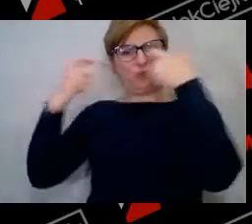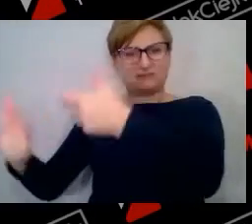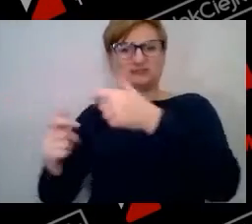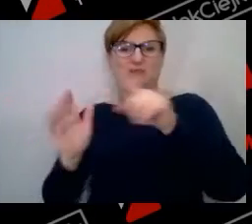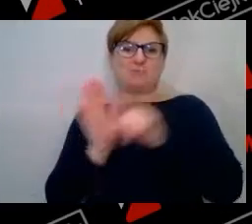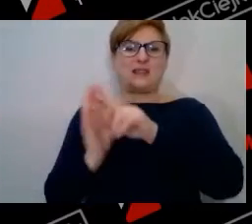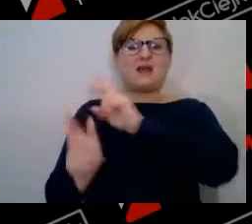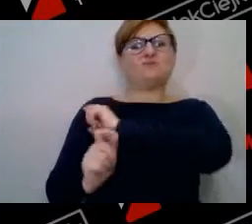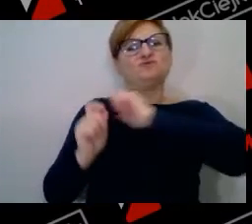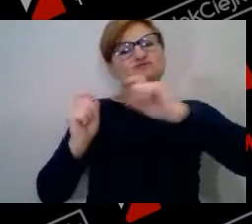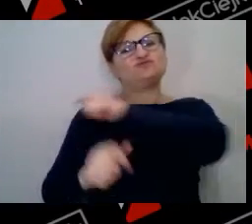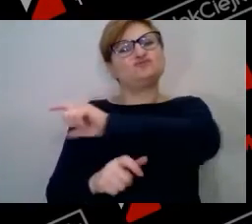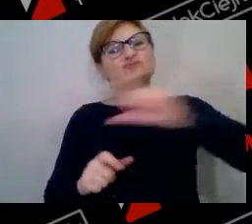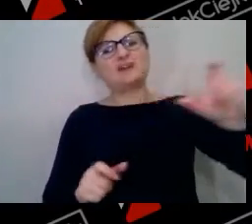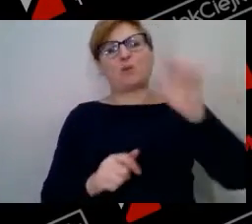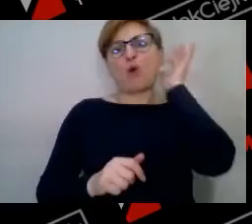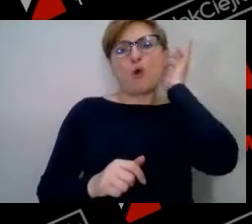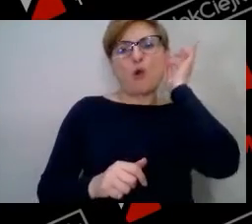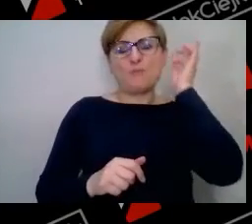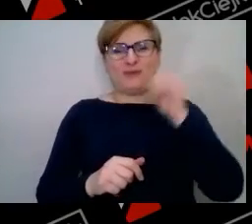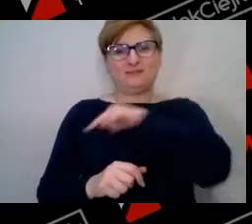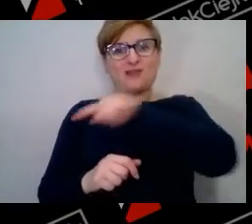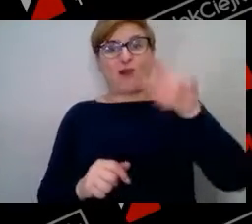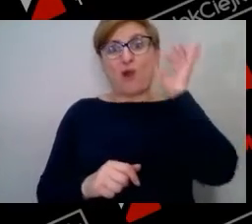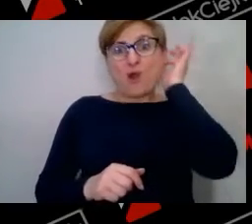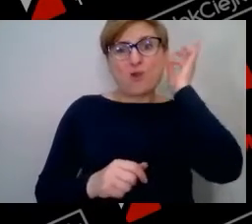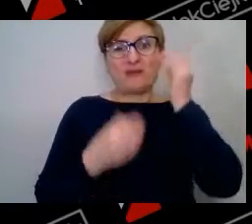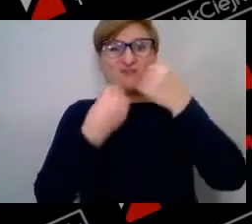wyceniana. Kobiety stanowią większość